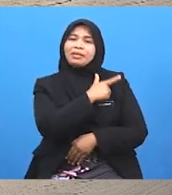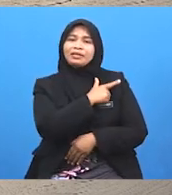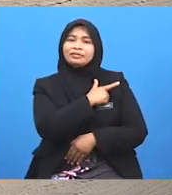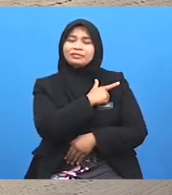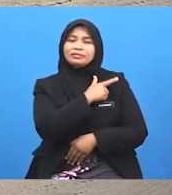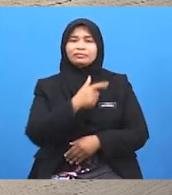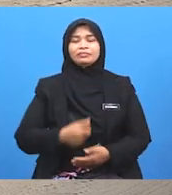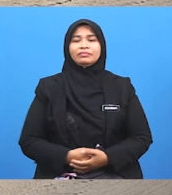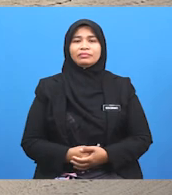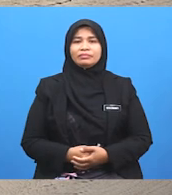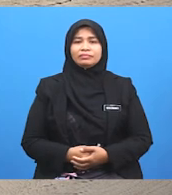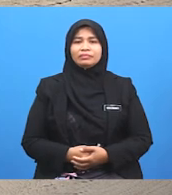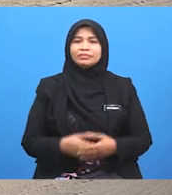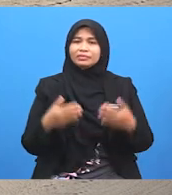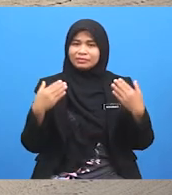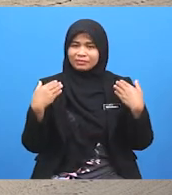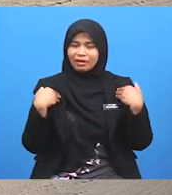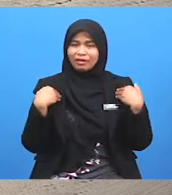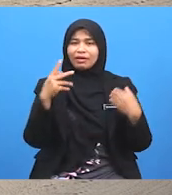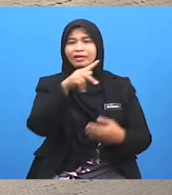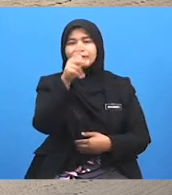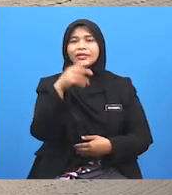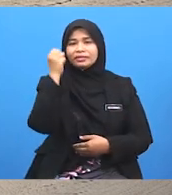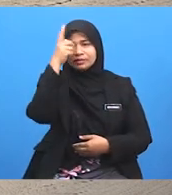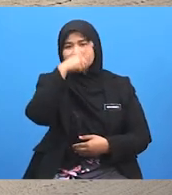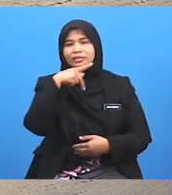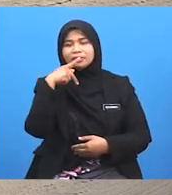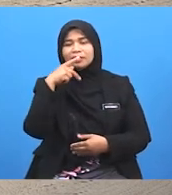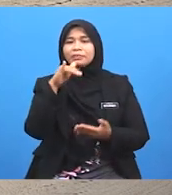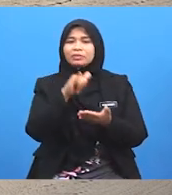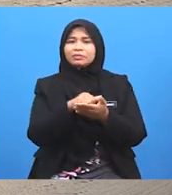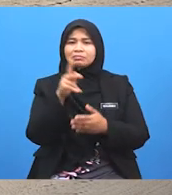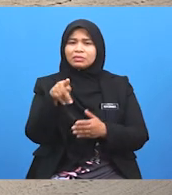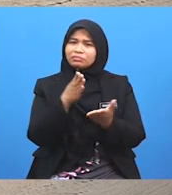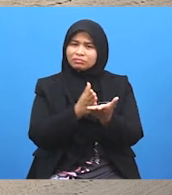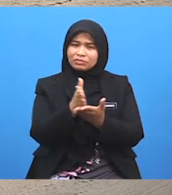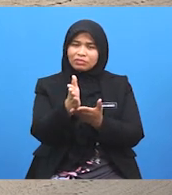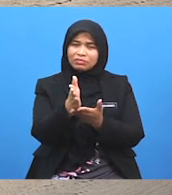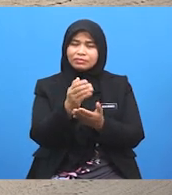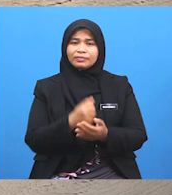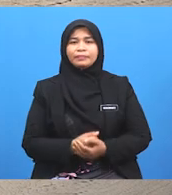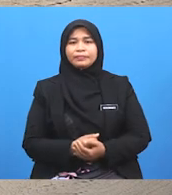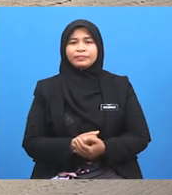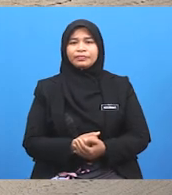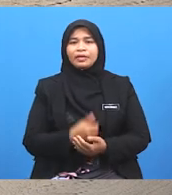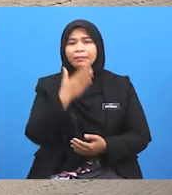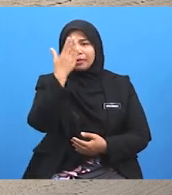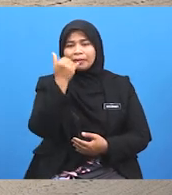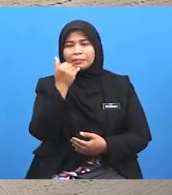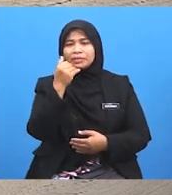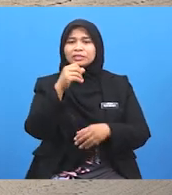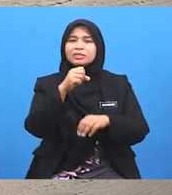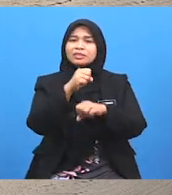Adakah sikap itu perlu diteruskan? mengapa si